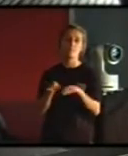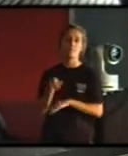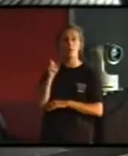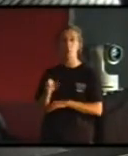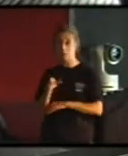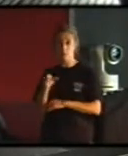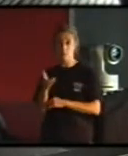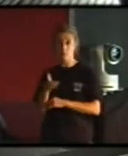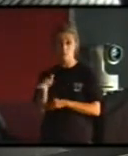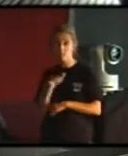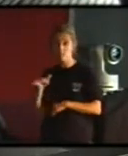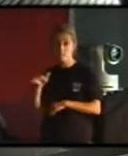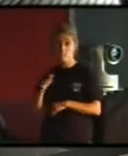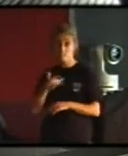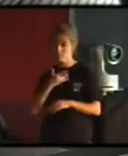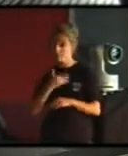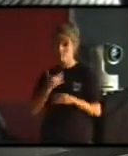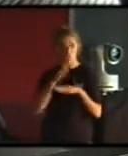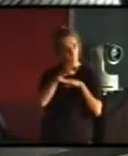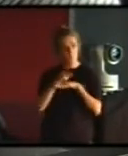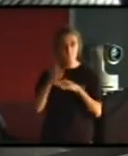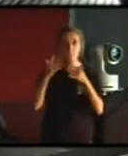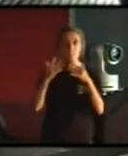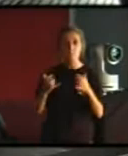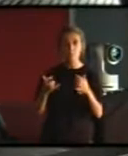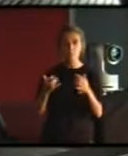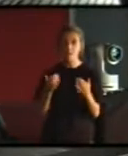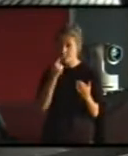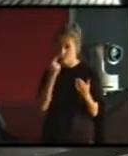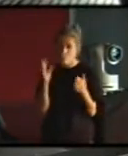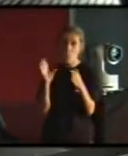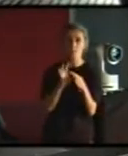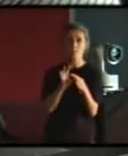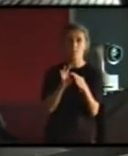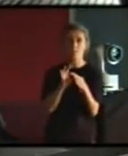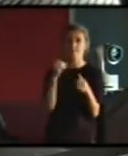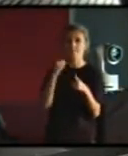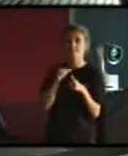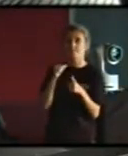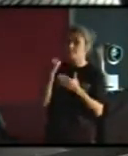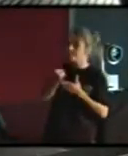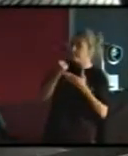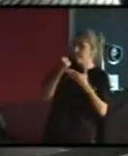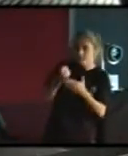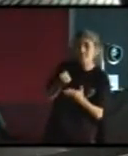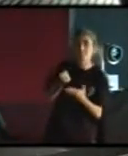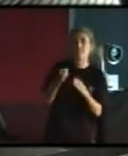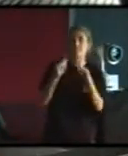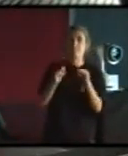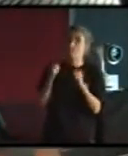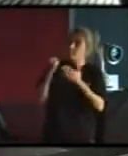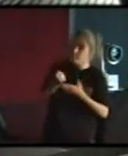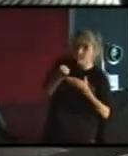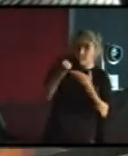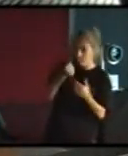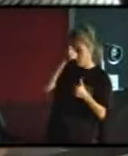ce bâtiment et venir le visiter, ils peuvent s'attacher à ce patrimoine, donc à cette, enfin, en transmission